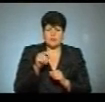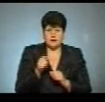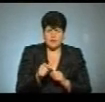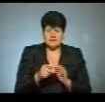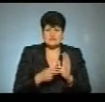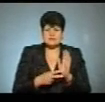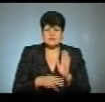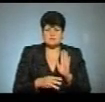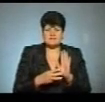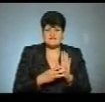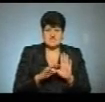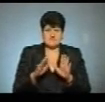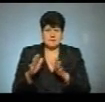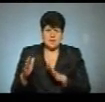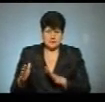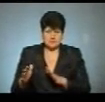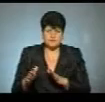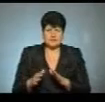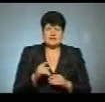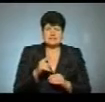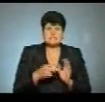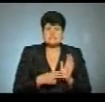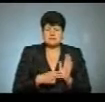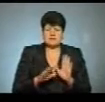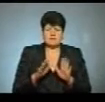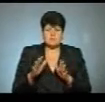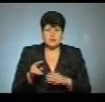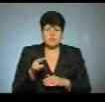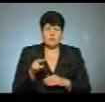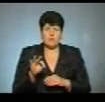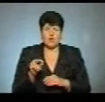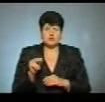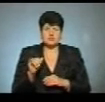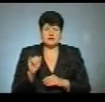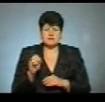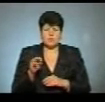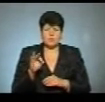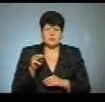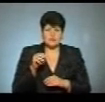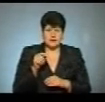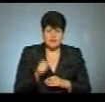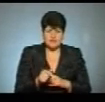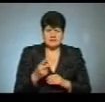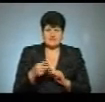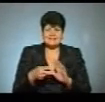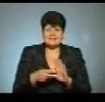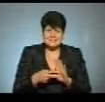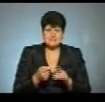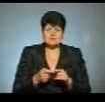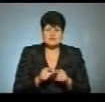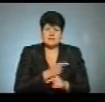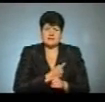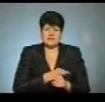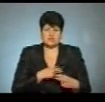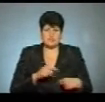– 78 випадків. Із 70 випадків по Почаївській ОТГ – 27 медичні працівники.